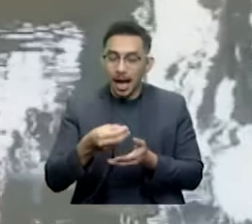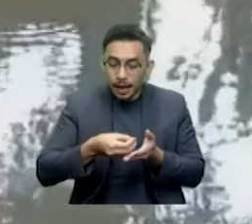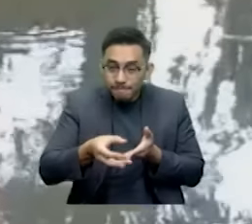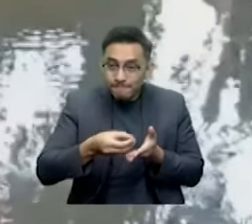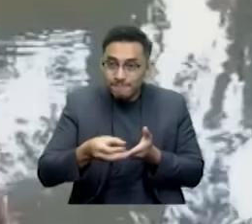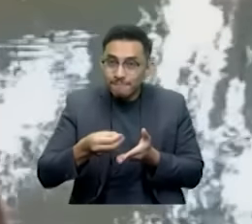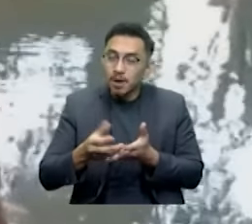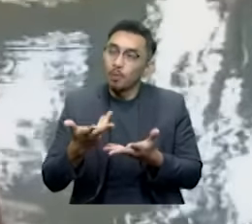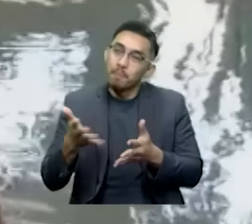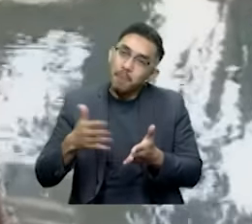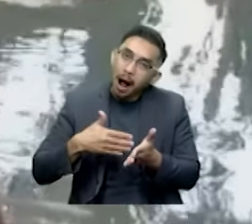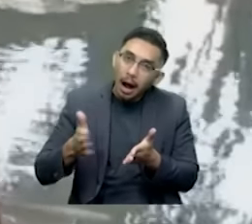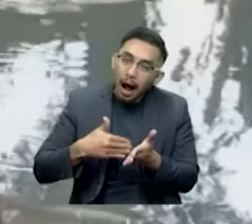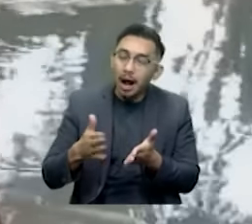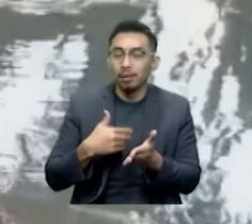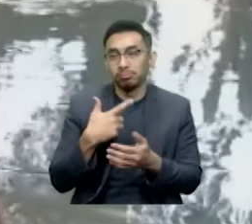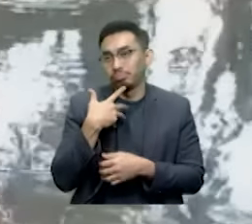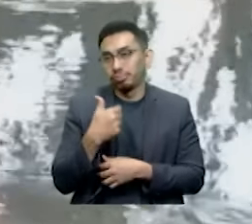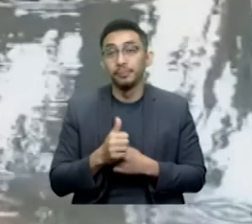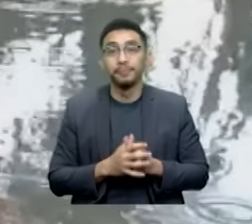Tempatnya sejuk, nyaman,